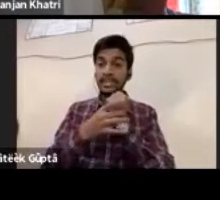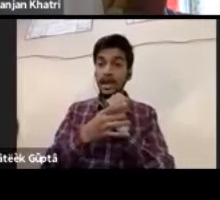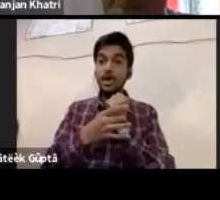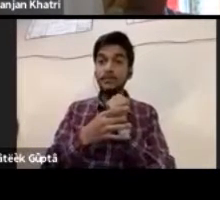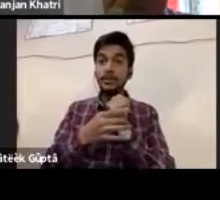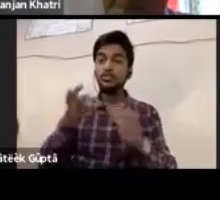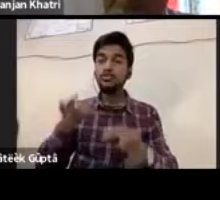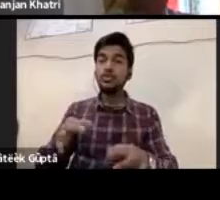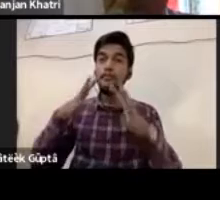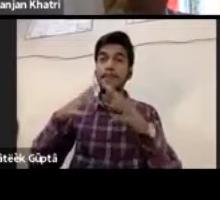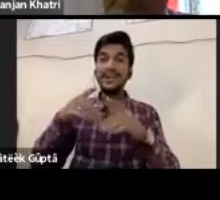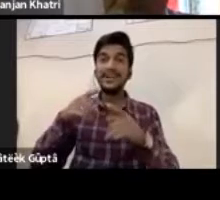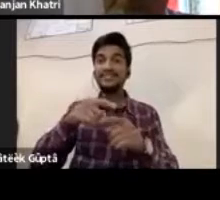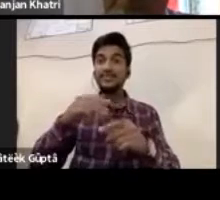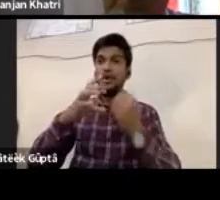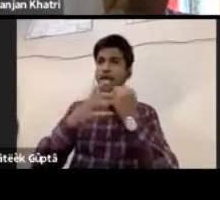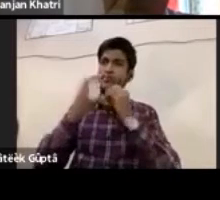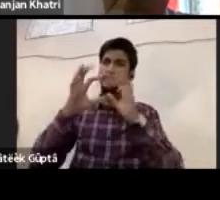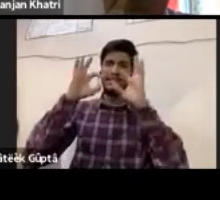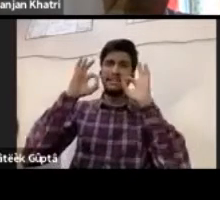भी प्रॉपर एक्सेस नहीं था.